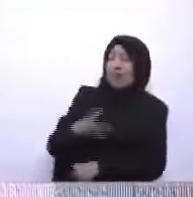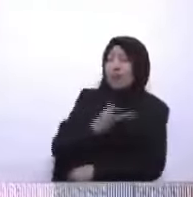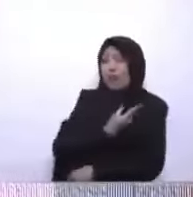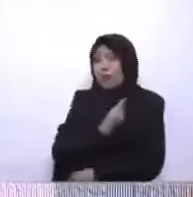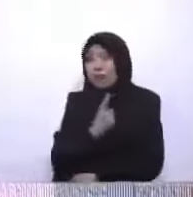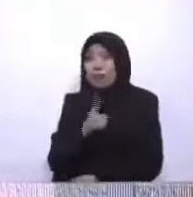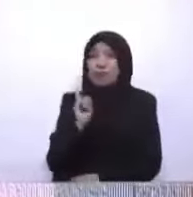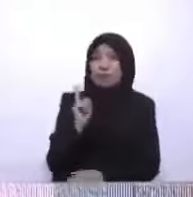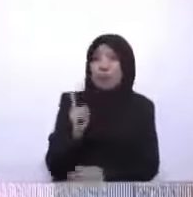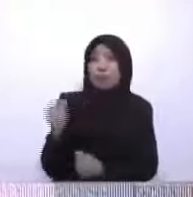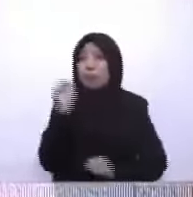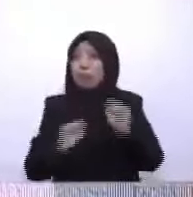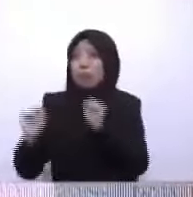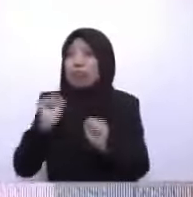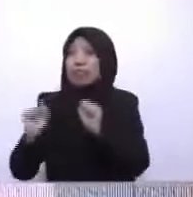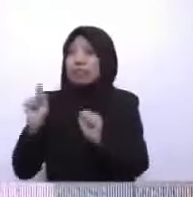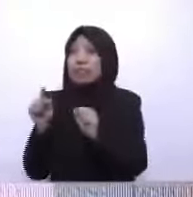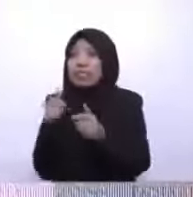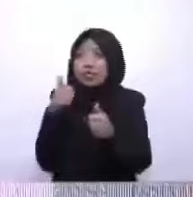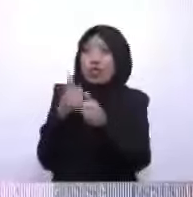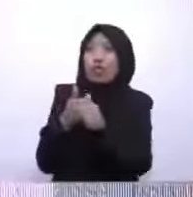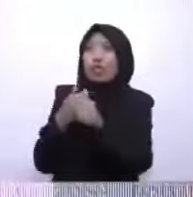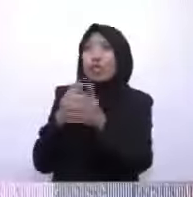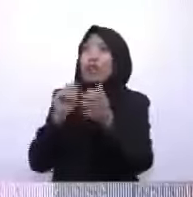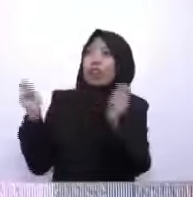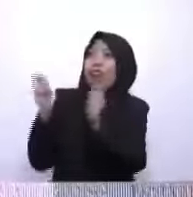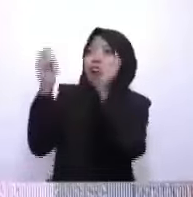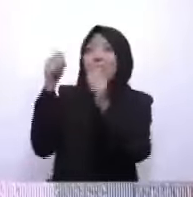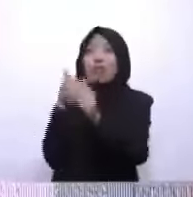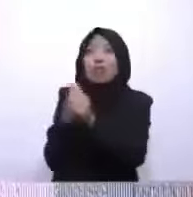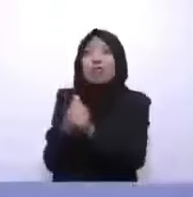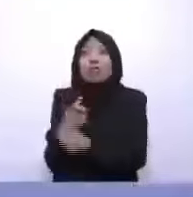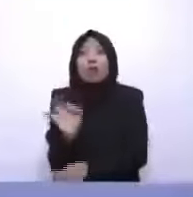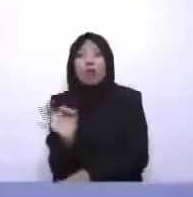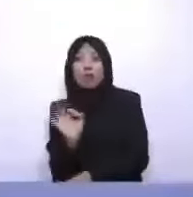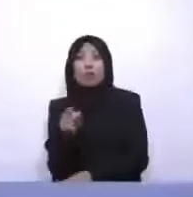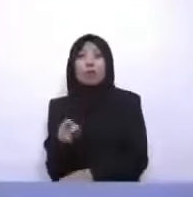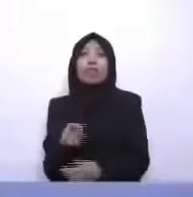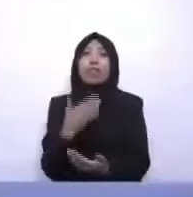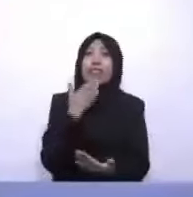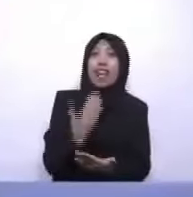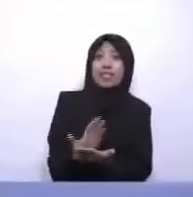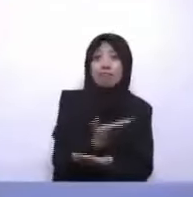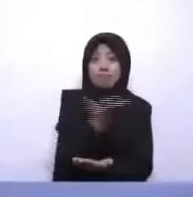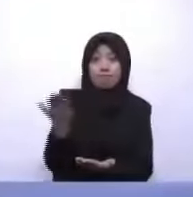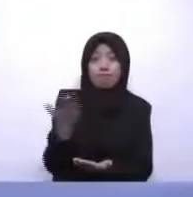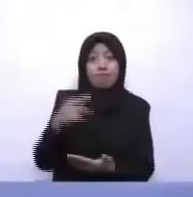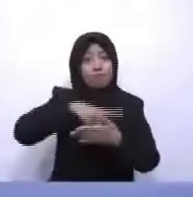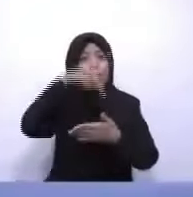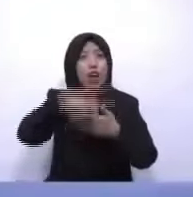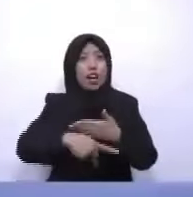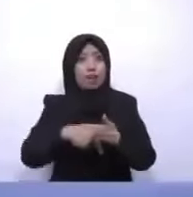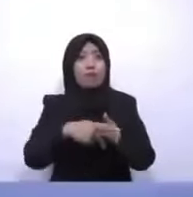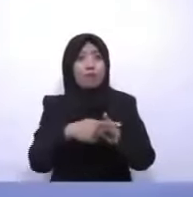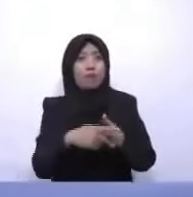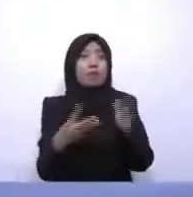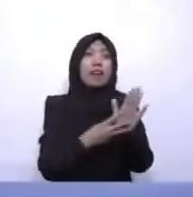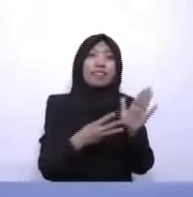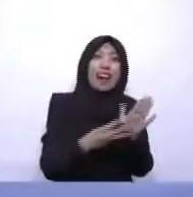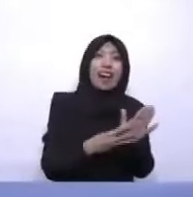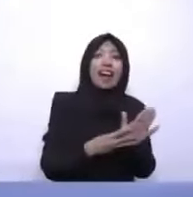karena tidak mengikuti aktivitas atau tren tertentu. Pertanyaannya, bagaimana program Anda untuk mengatasi permasalahan